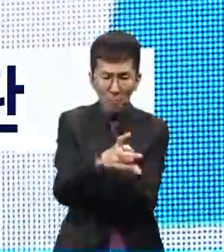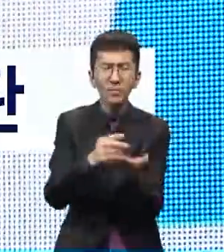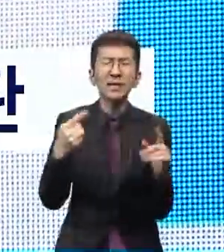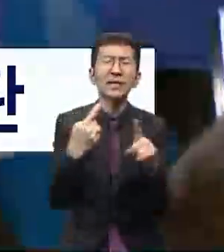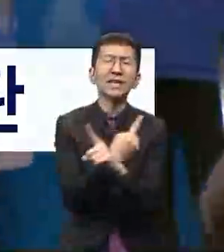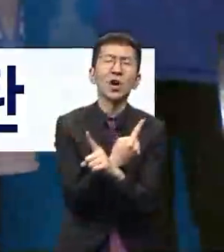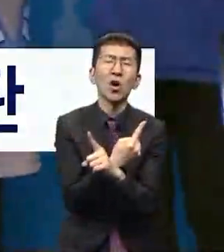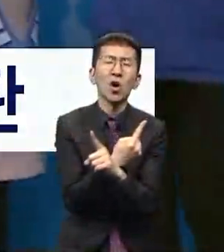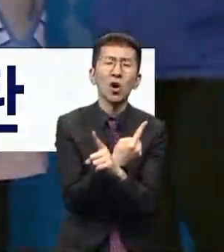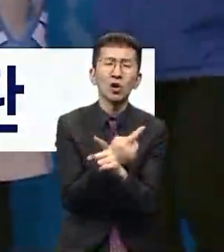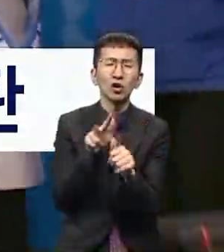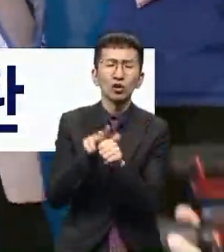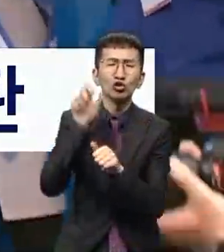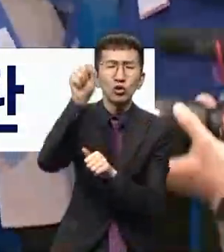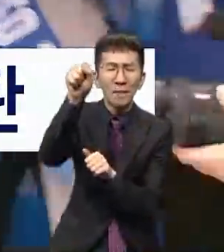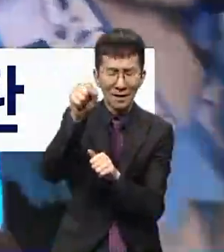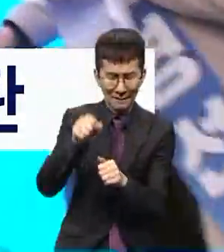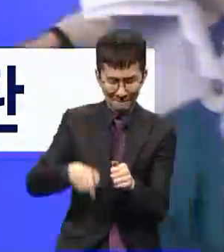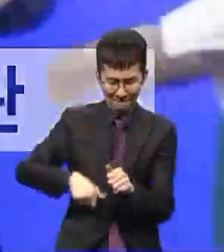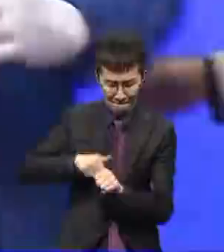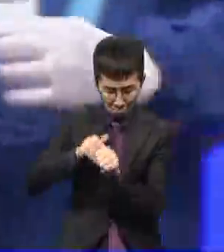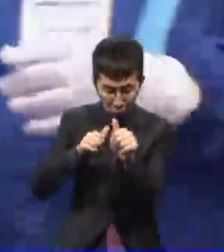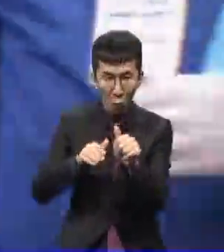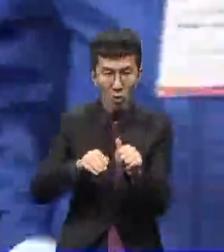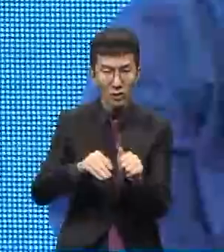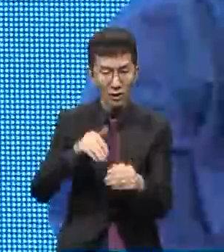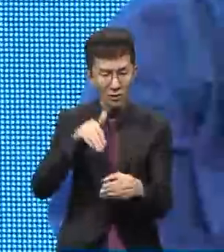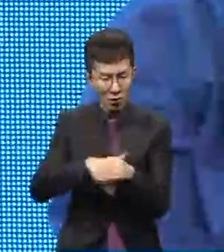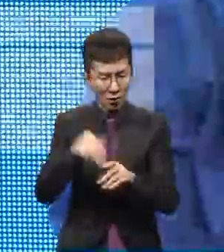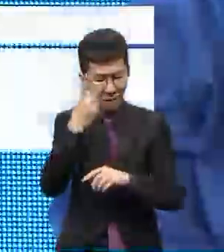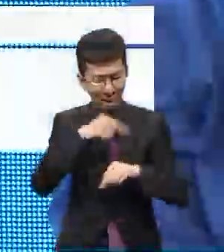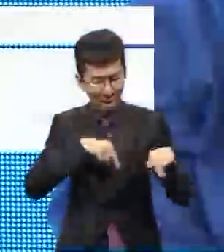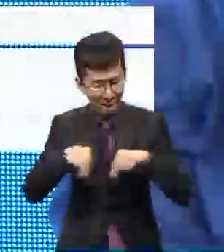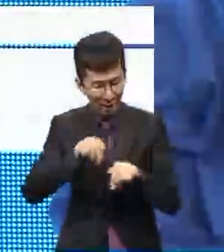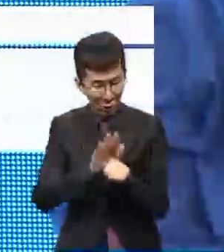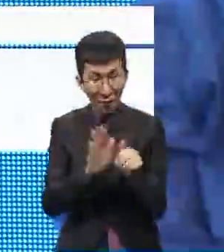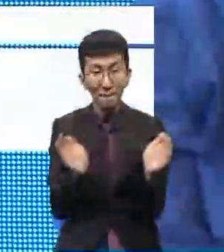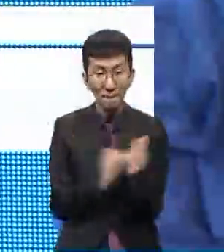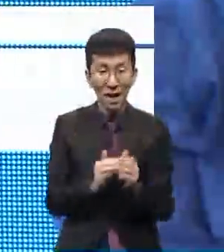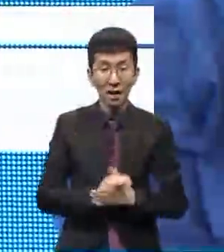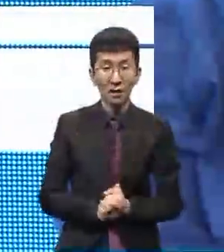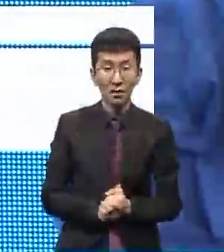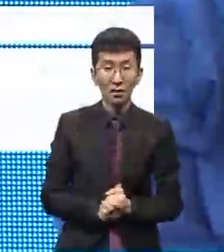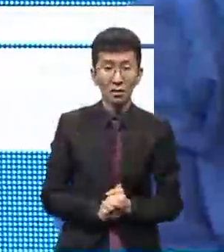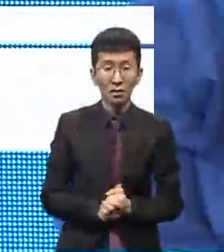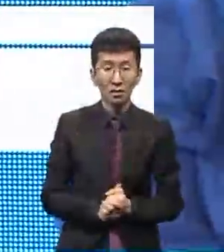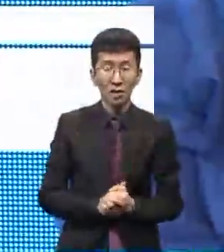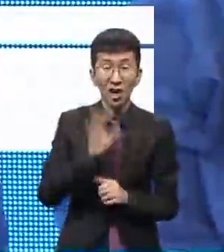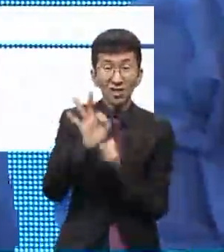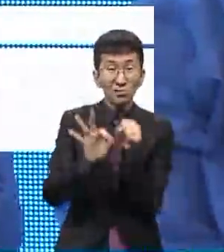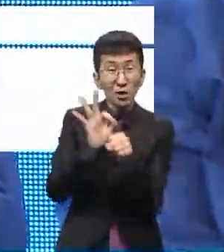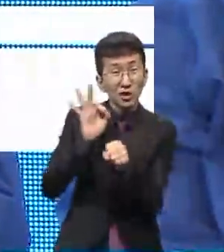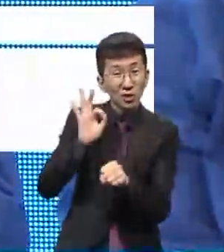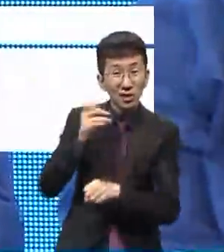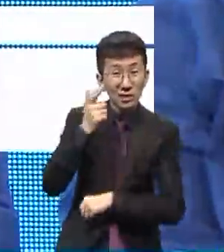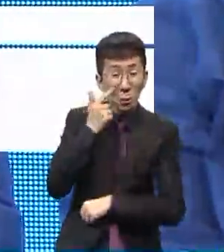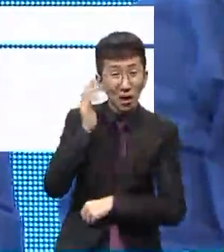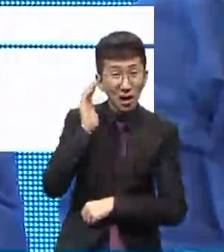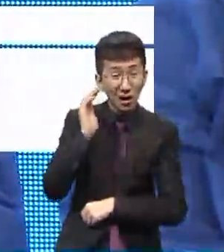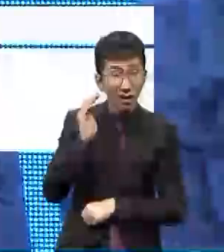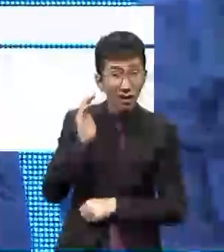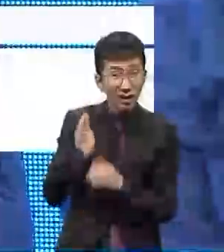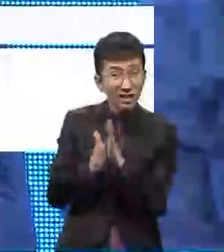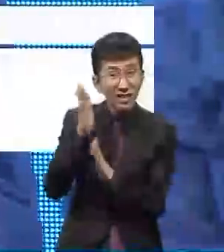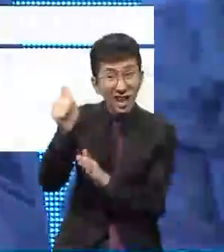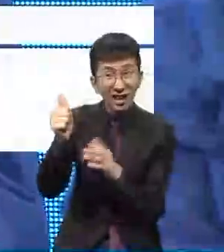공천을 결단했고 선거를 진두지휘했습니다. 어째서 10년 전 이명박 시대로